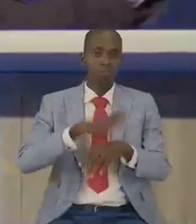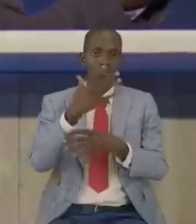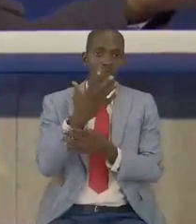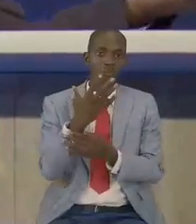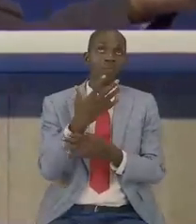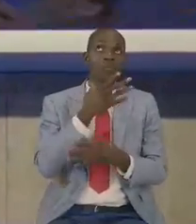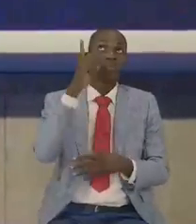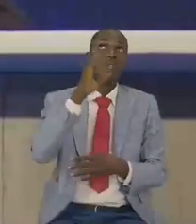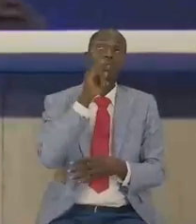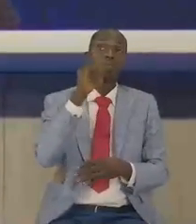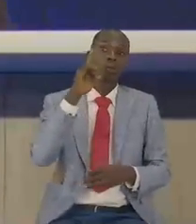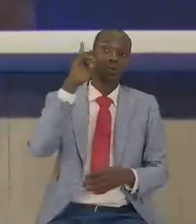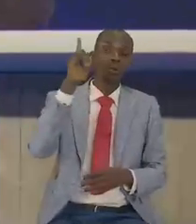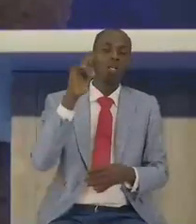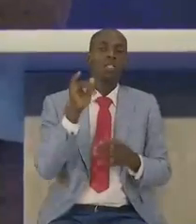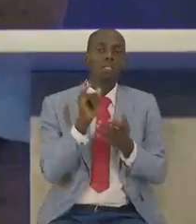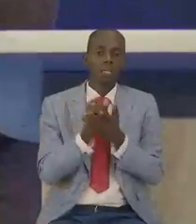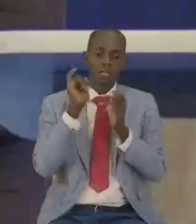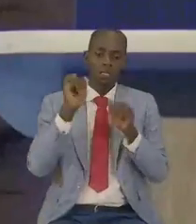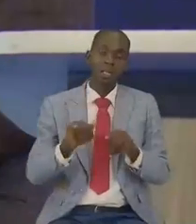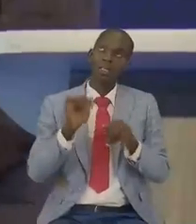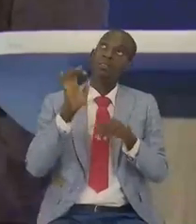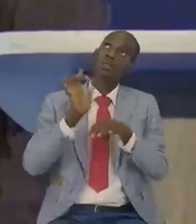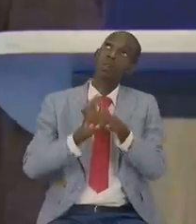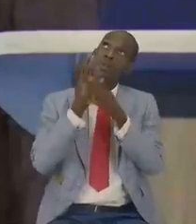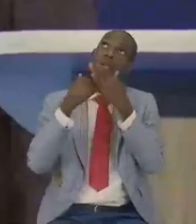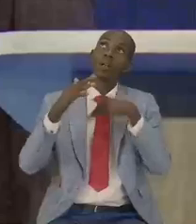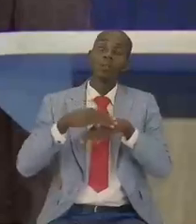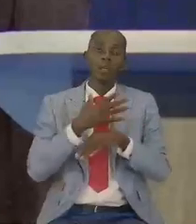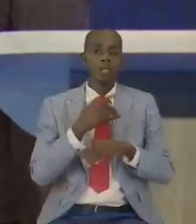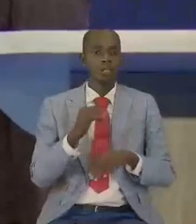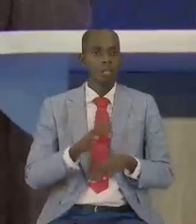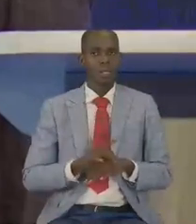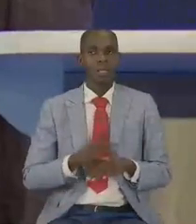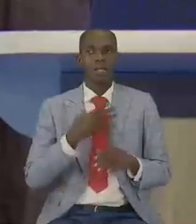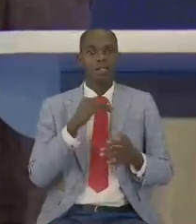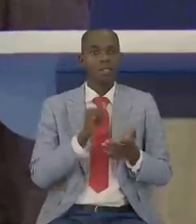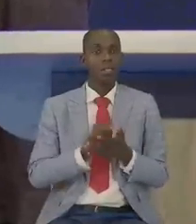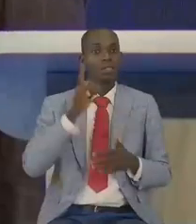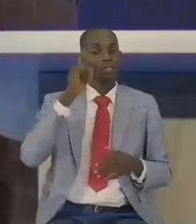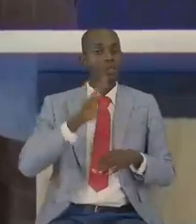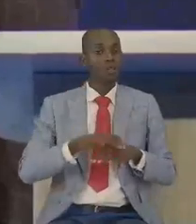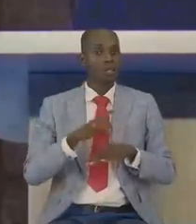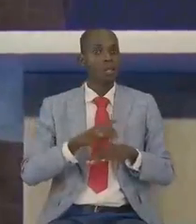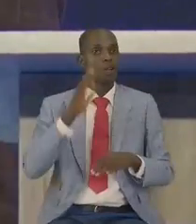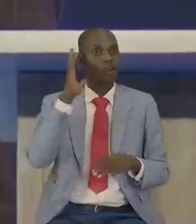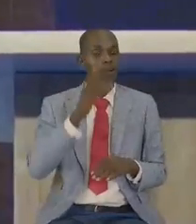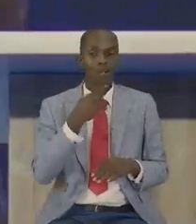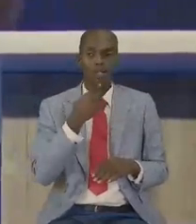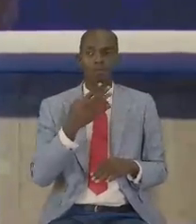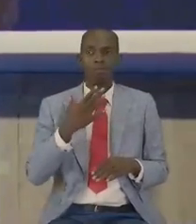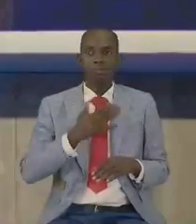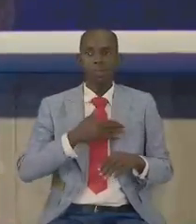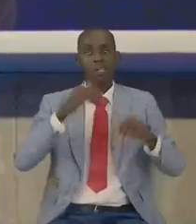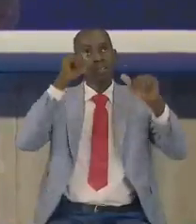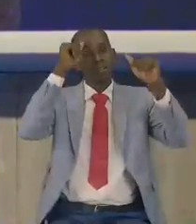celui qui est le pont entre le ciel et la terre. Lui, il est sur la terre et il peut dire, mon Père